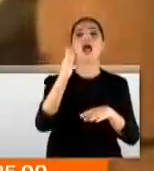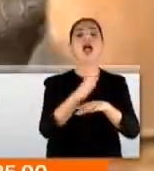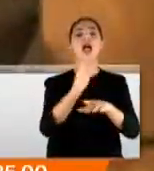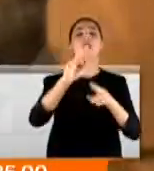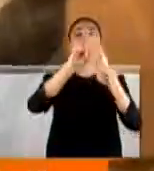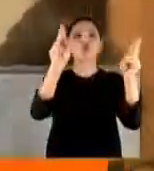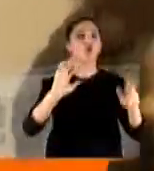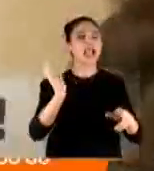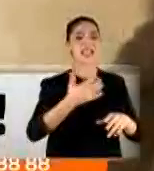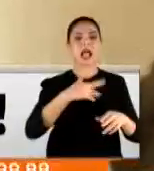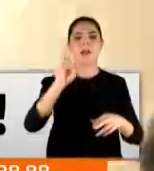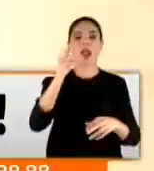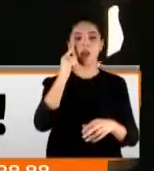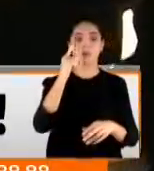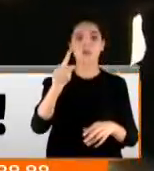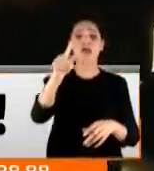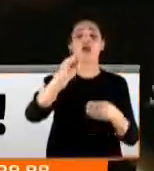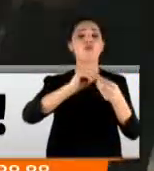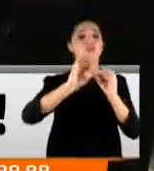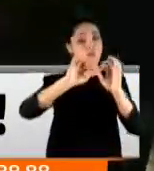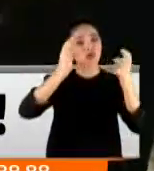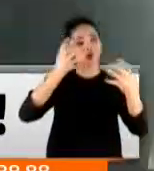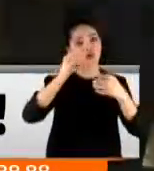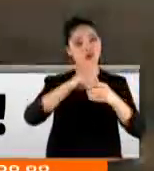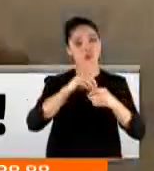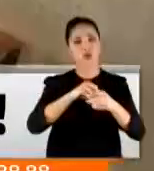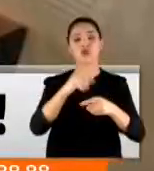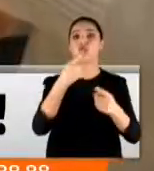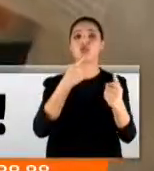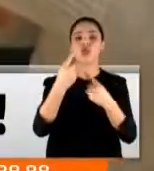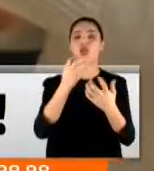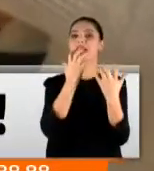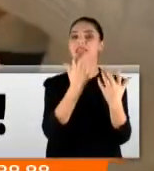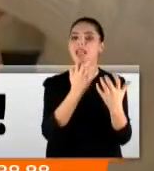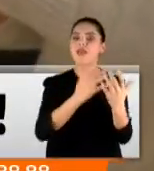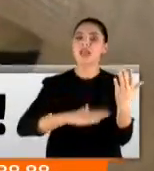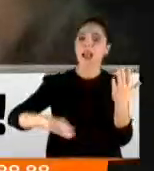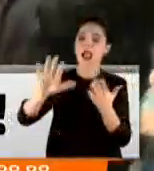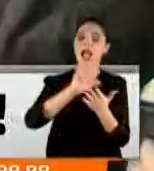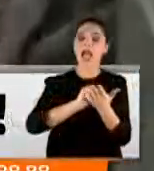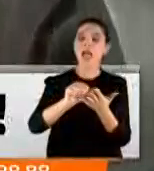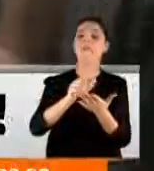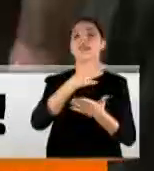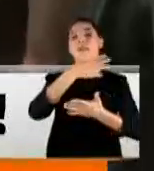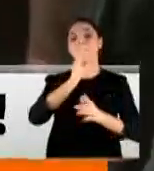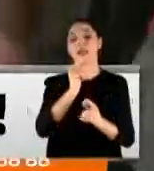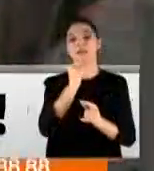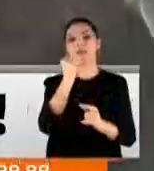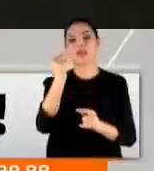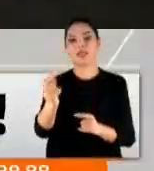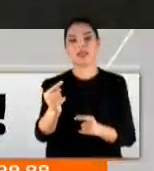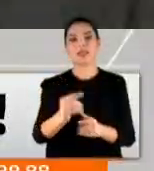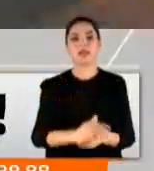içeriğine girdi. Sıkıntılarının çözülmesi için gündeme getirdiği önerilerinin çoğunun bilinmediğini söyleyip öz eleştiri